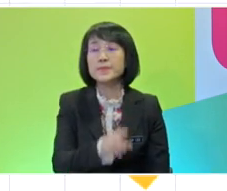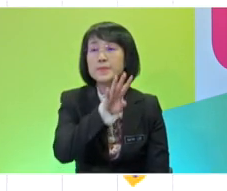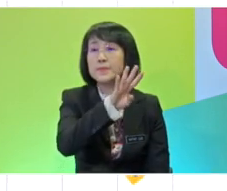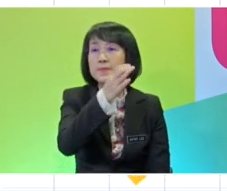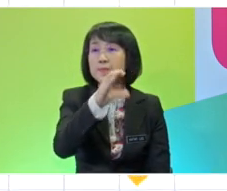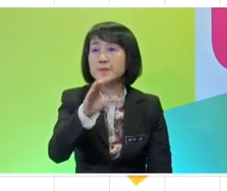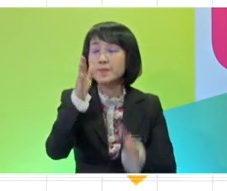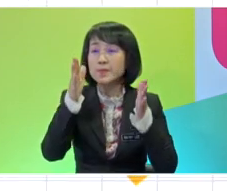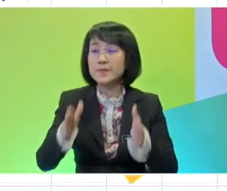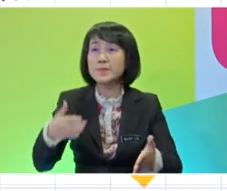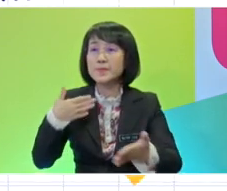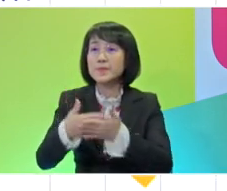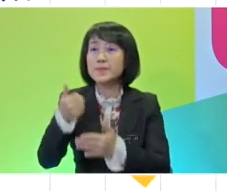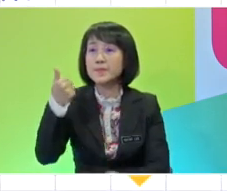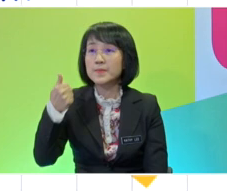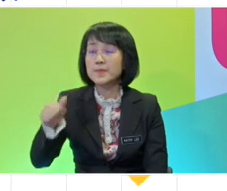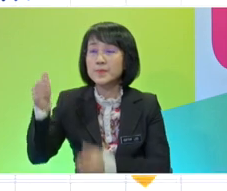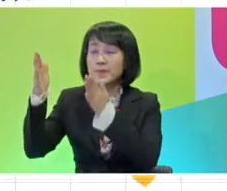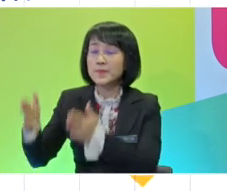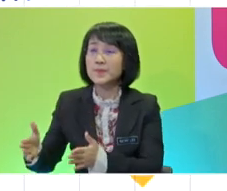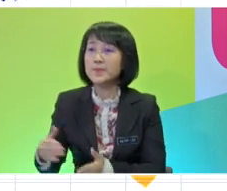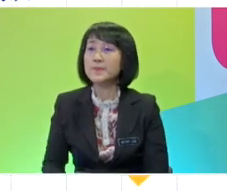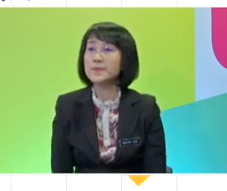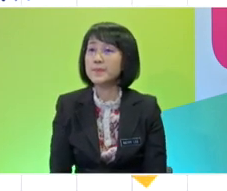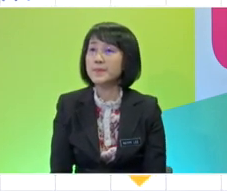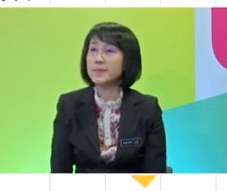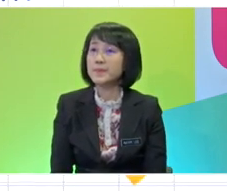kadar kelulusan satu nisbah 120